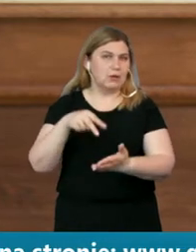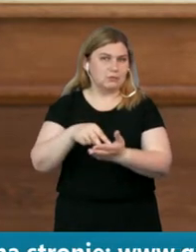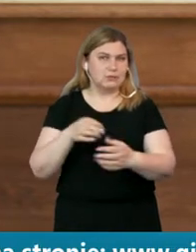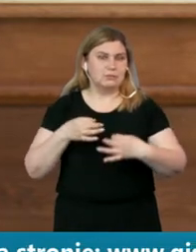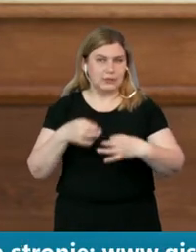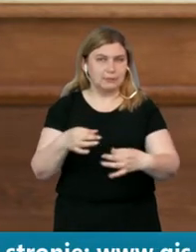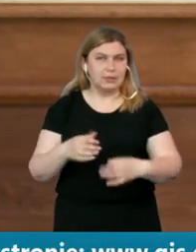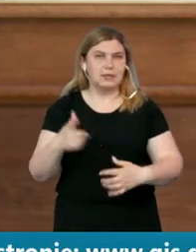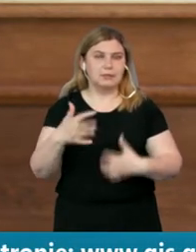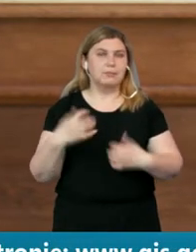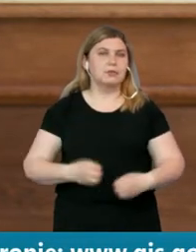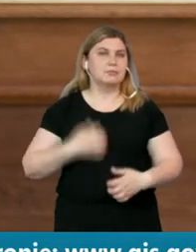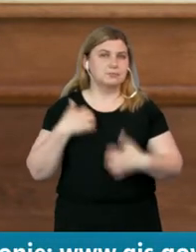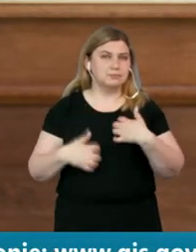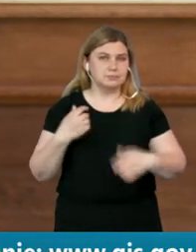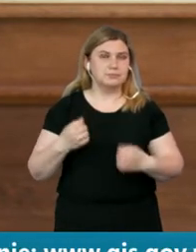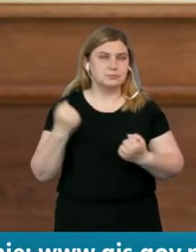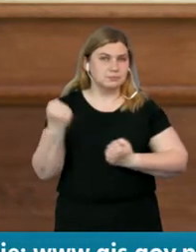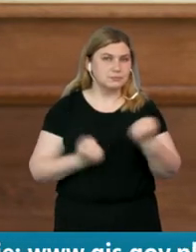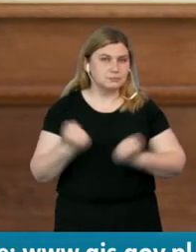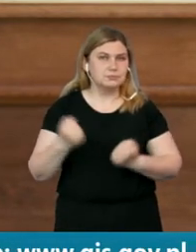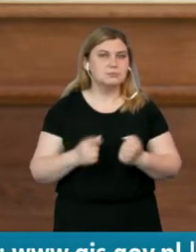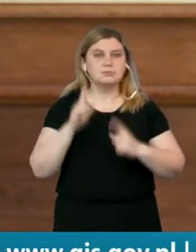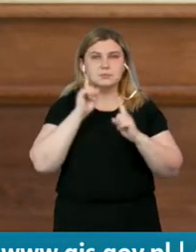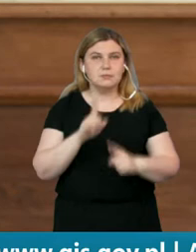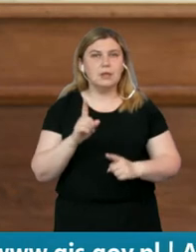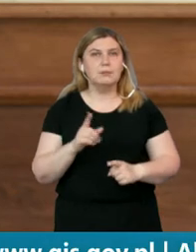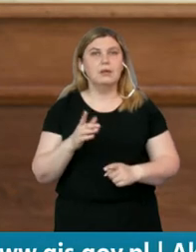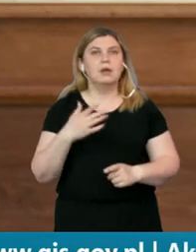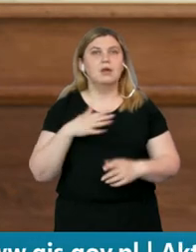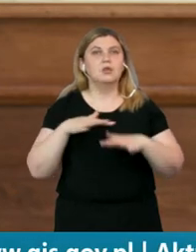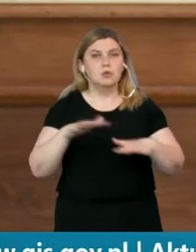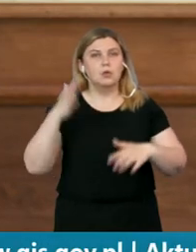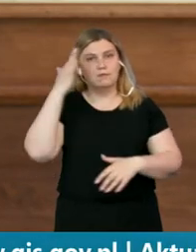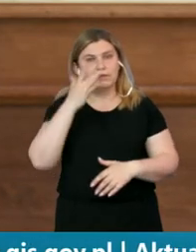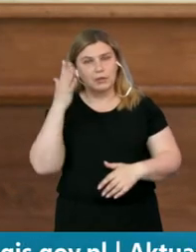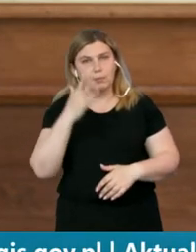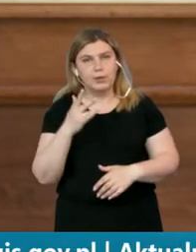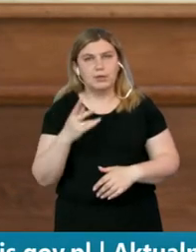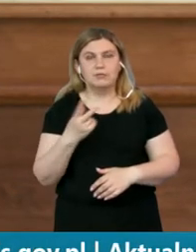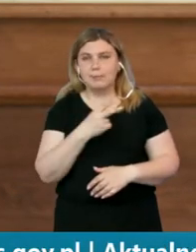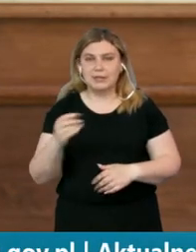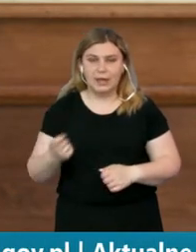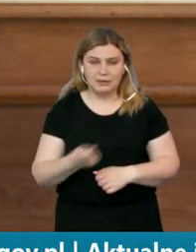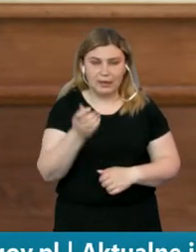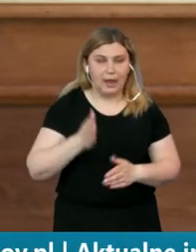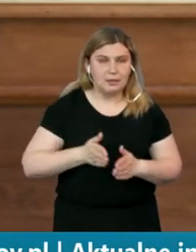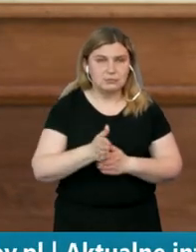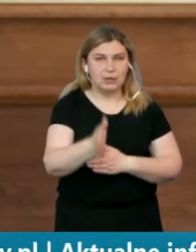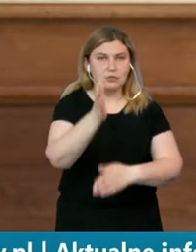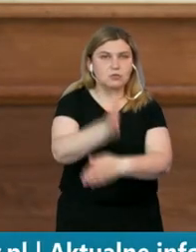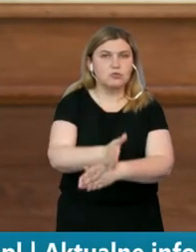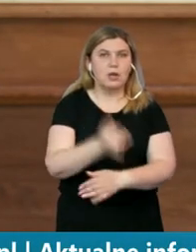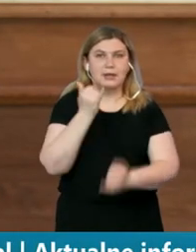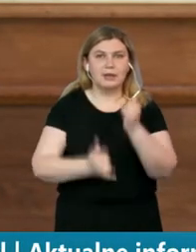i irytacje kierowców, więc naprawdę miejmy sporo wyobraźni w tym, aby nie wjeżdżać na skrzyżowanie, jeśli